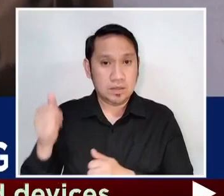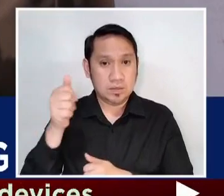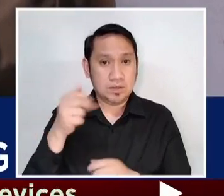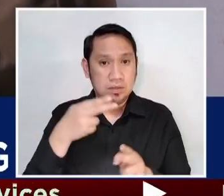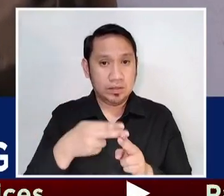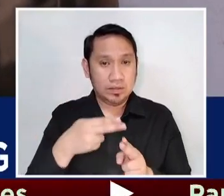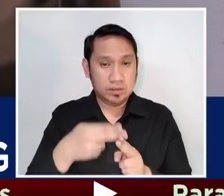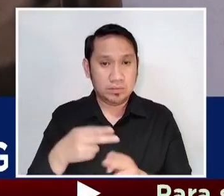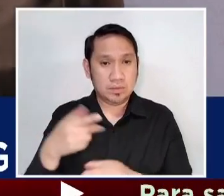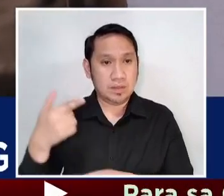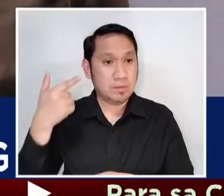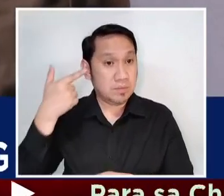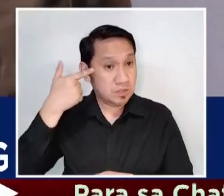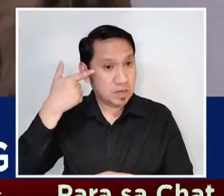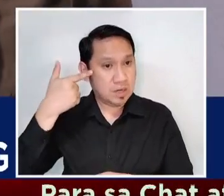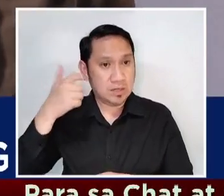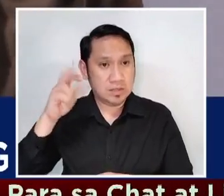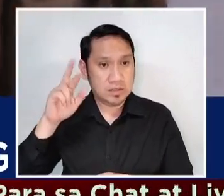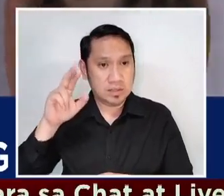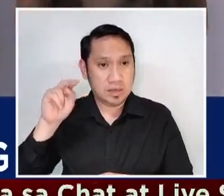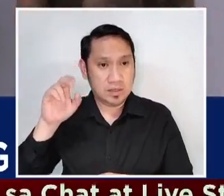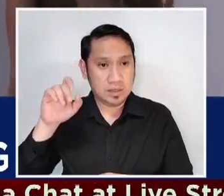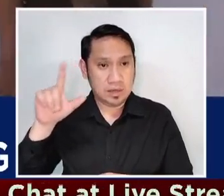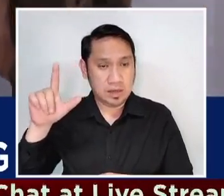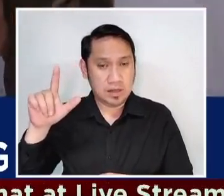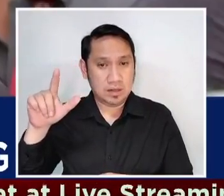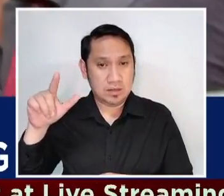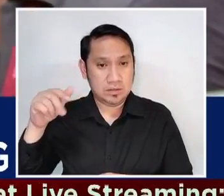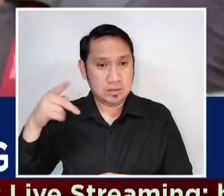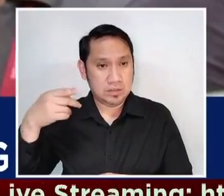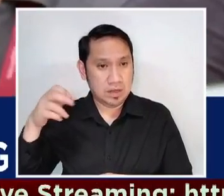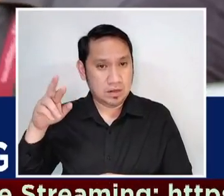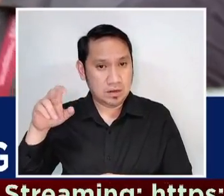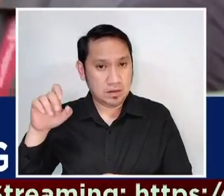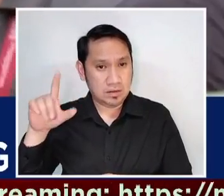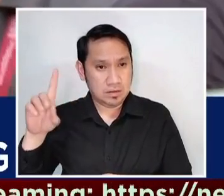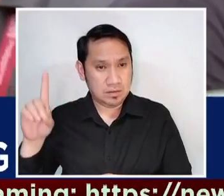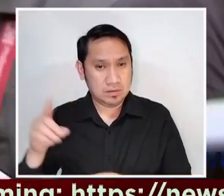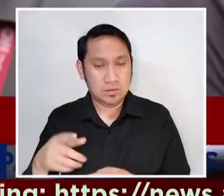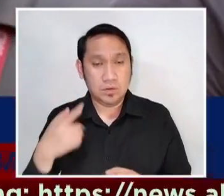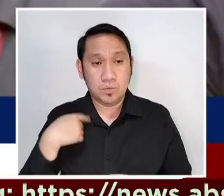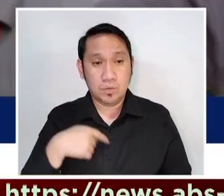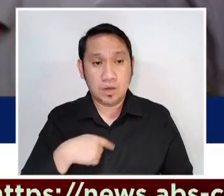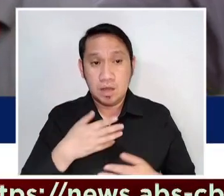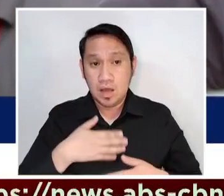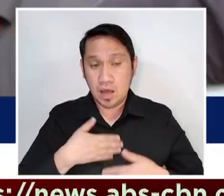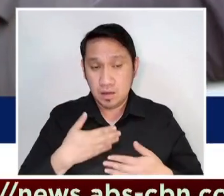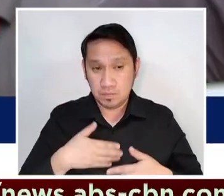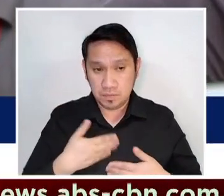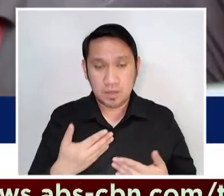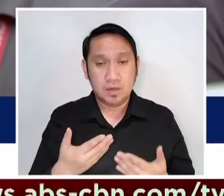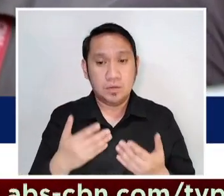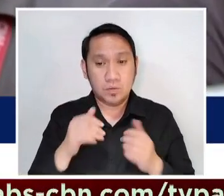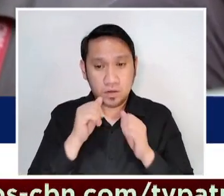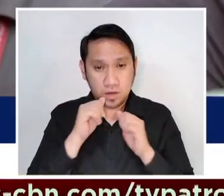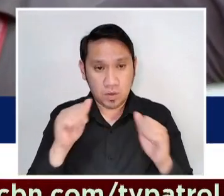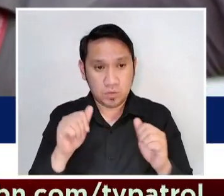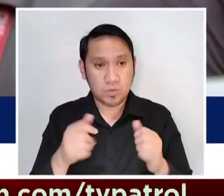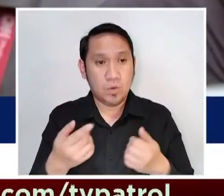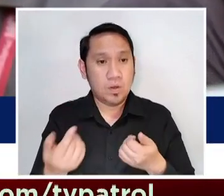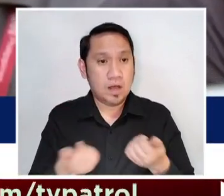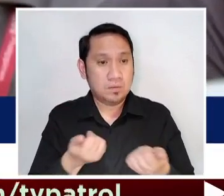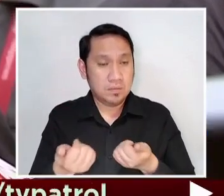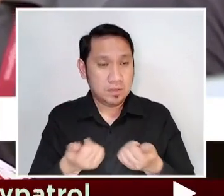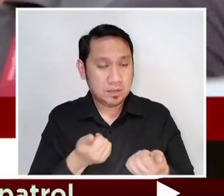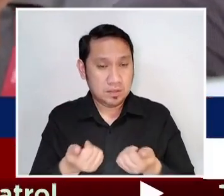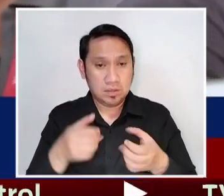General Gerald Bantag. We will be happy to announce na at least administrative case pa lang sasampa namin ng kaso